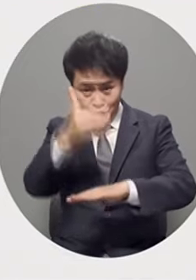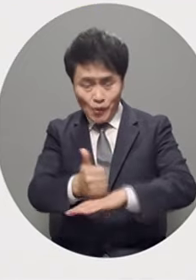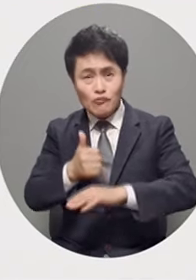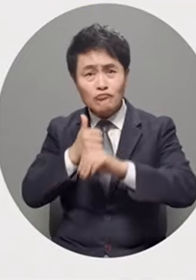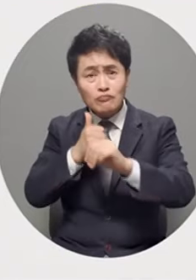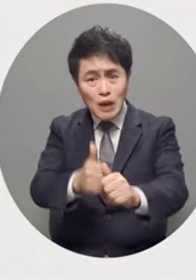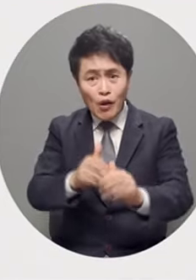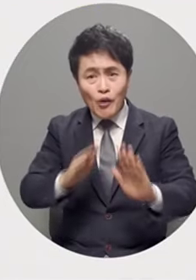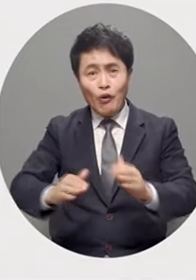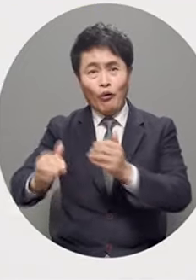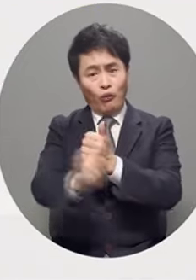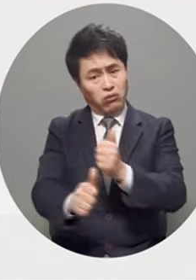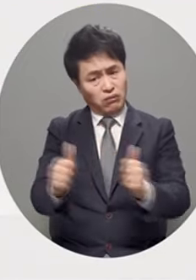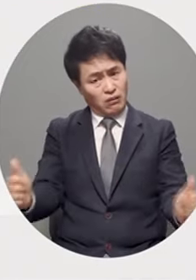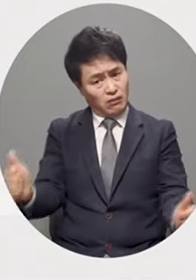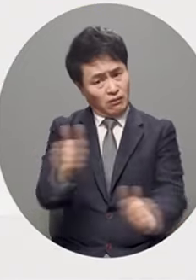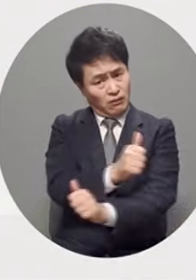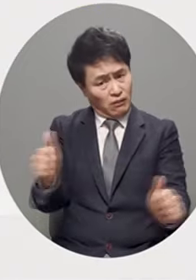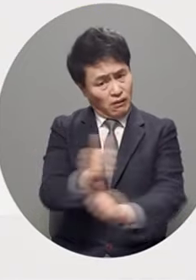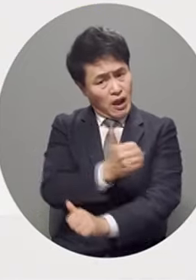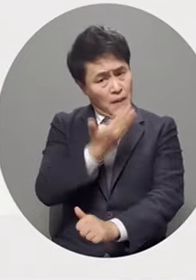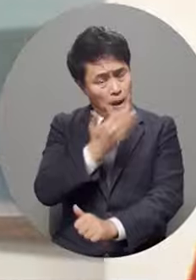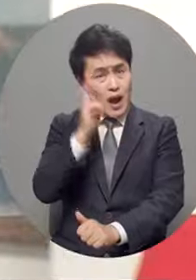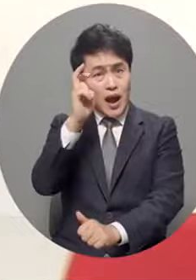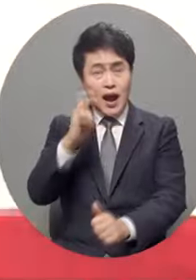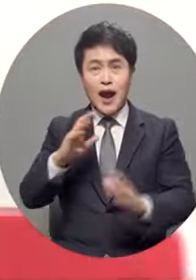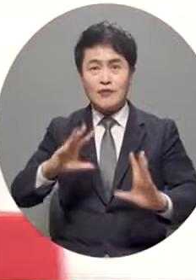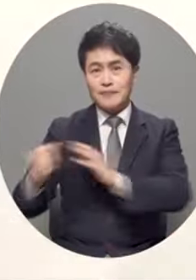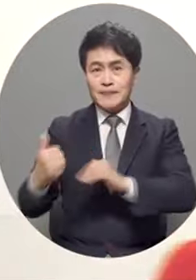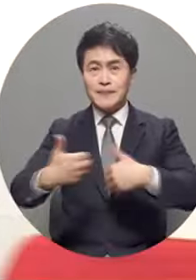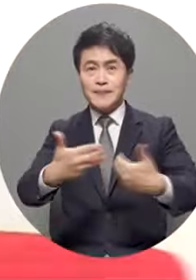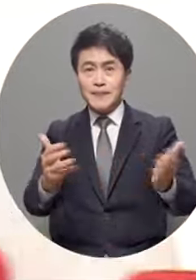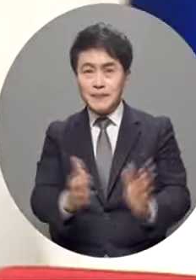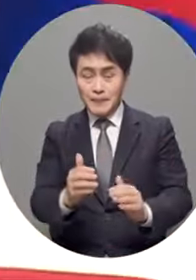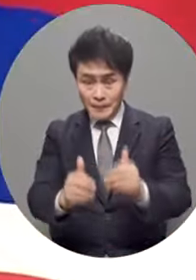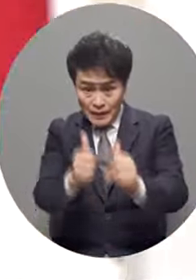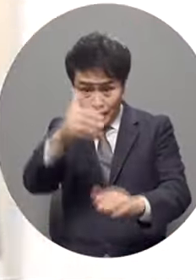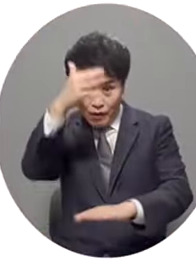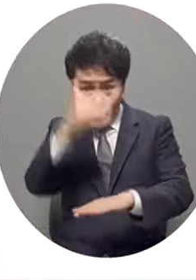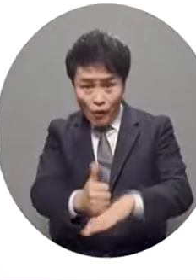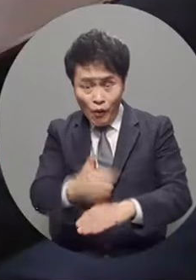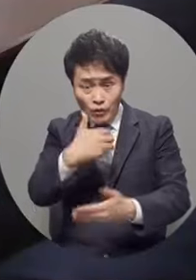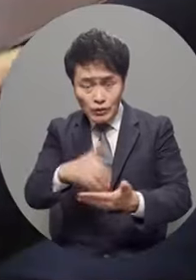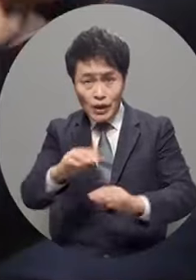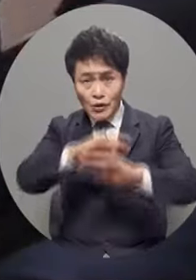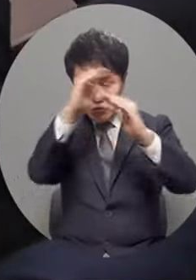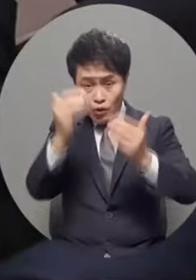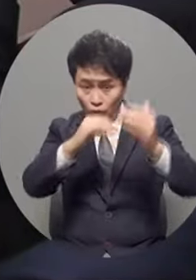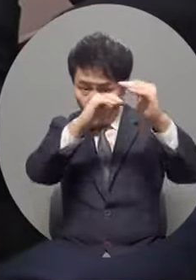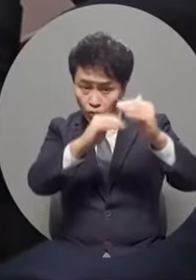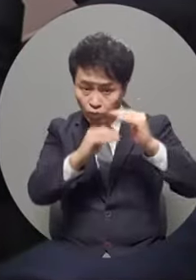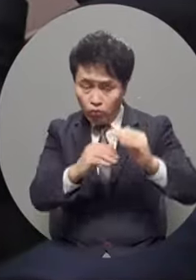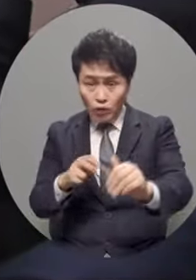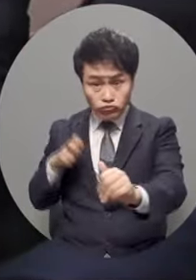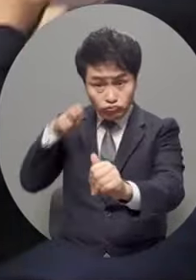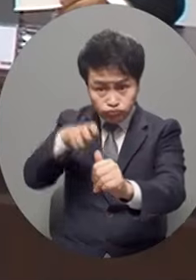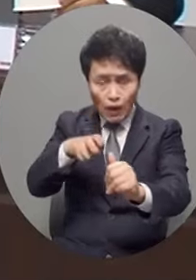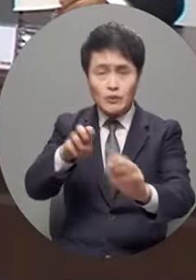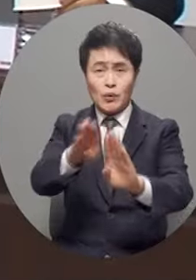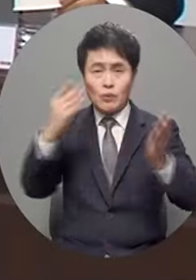이른바 현역 의원 물갈이가 시작될 수 있습니다. 국민의힘은 경선 결과 집계 전 과정을 후보에게 공개하겠다고